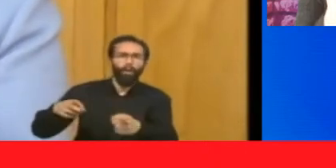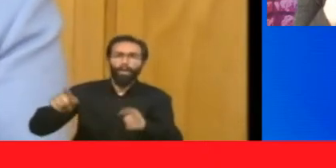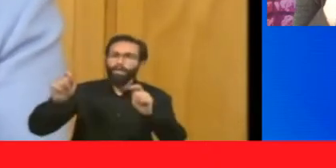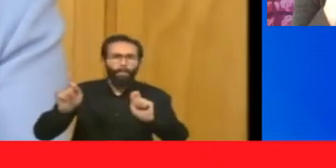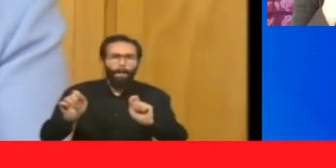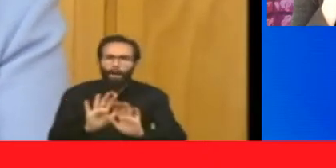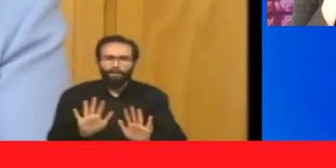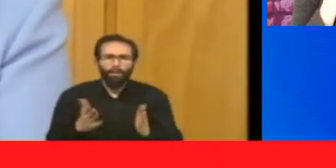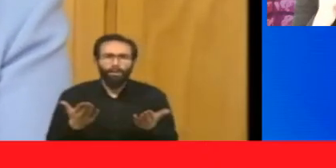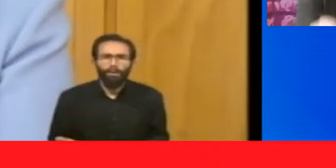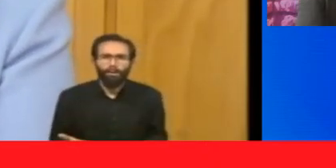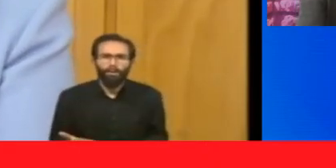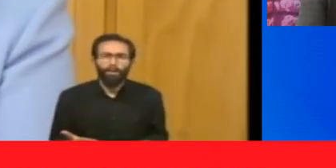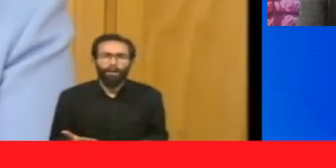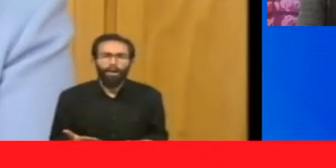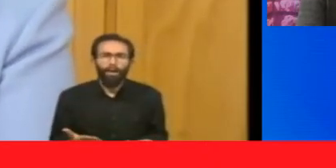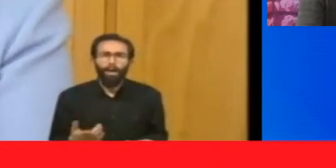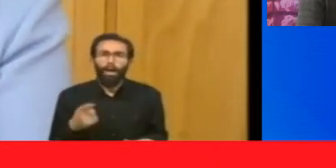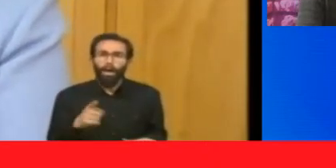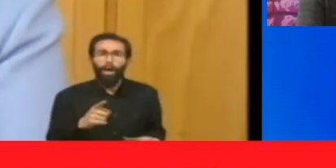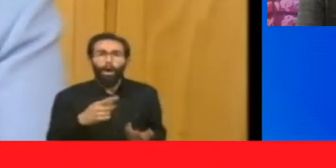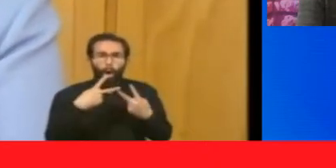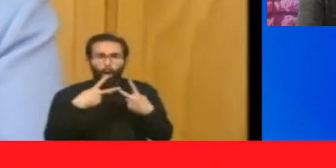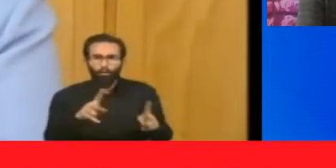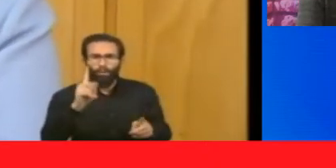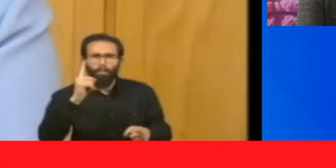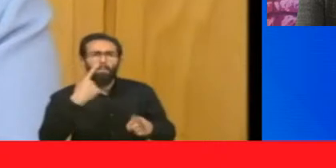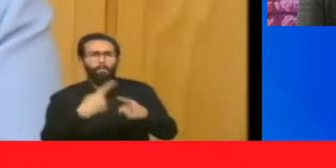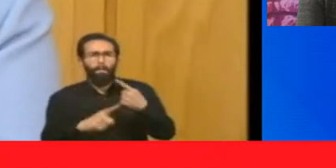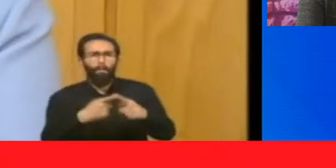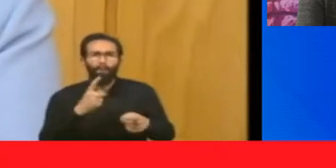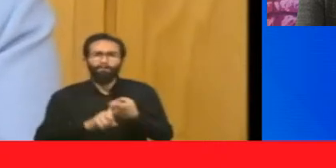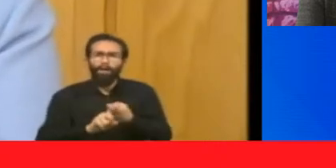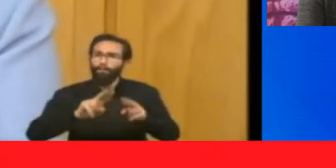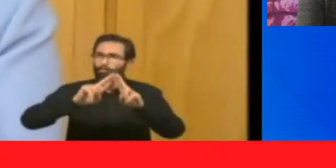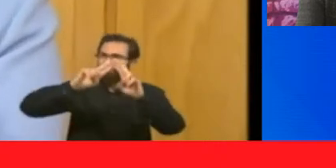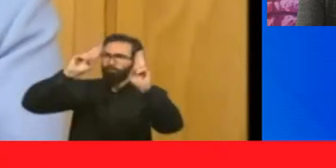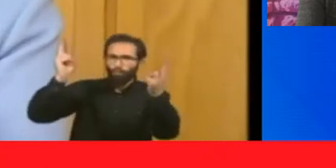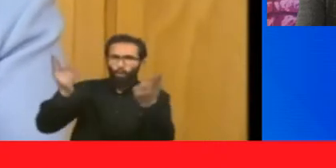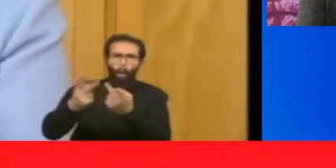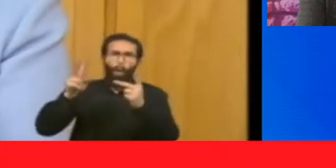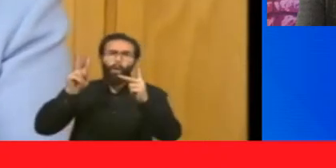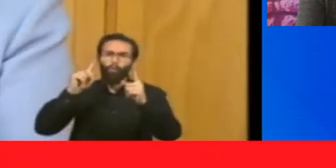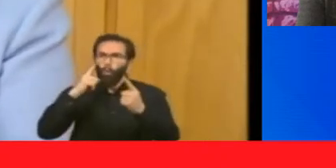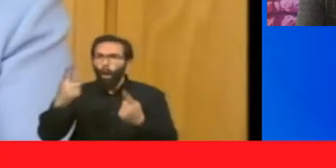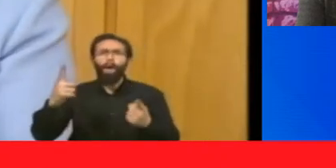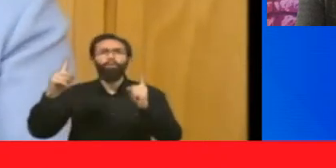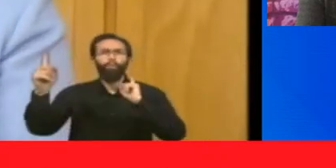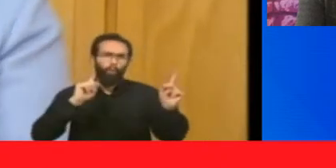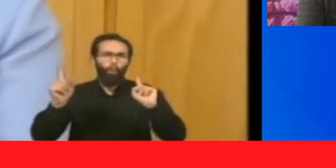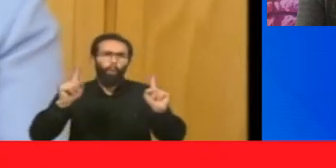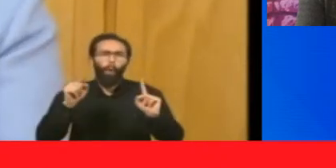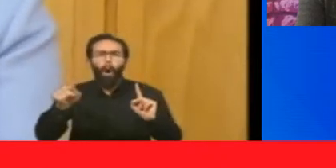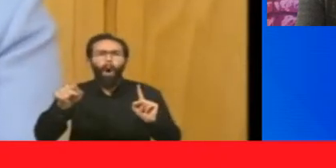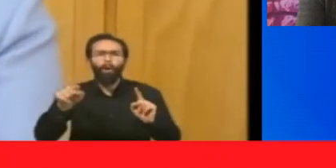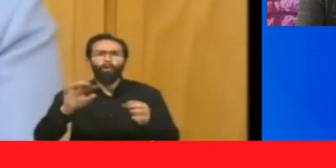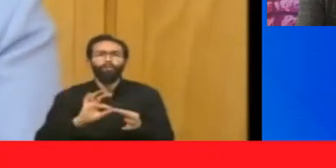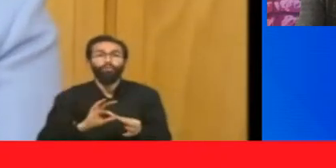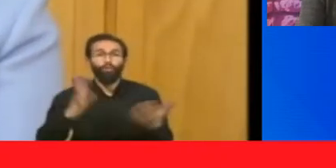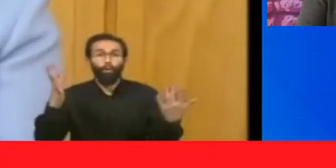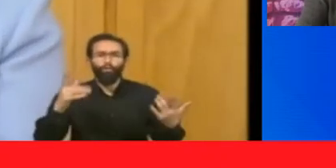uzlaşı, özgür bir siyaset ve evrensel hukukun çözümün ana hatları olduğunu bir kez